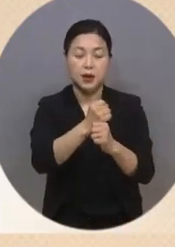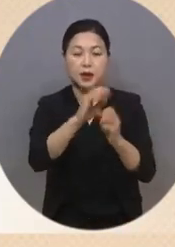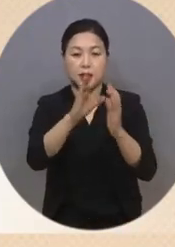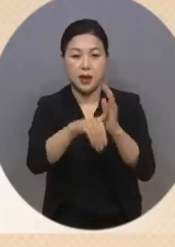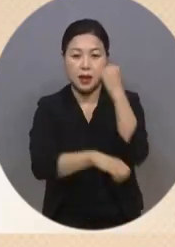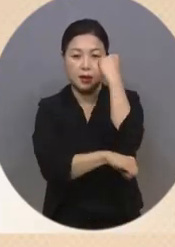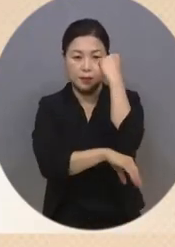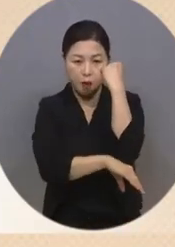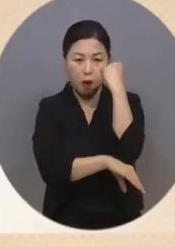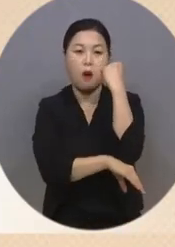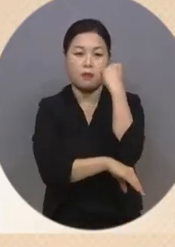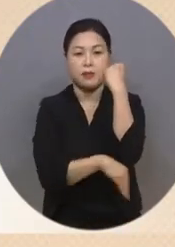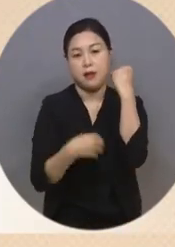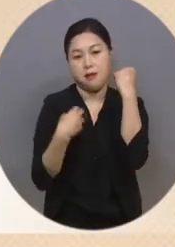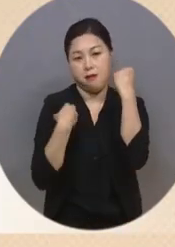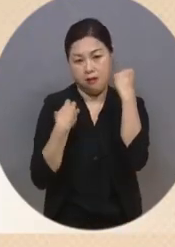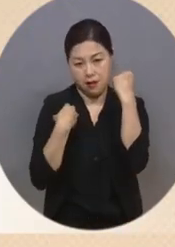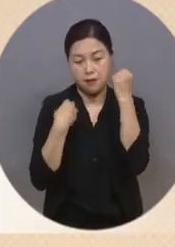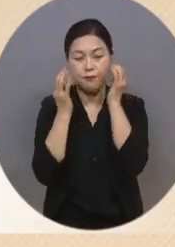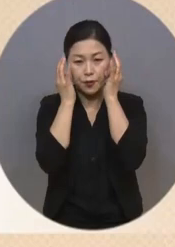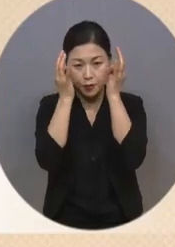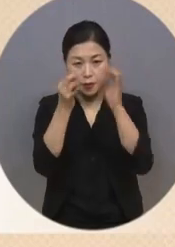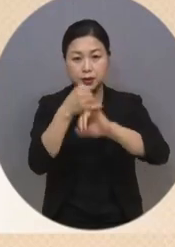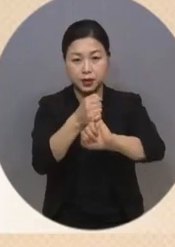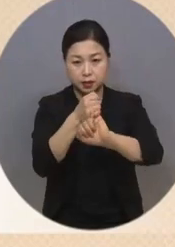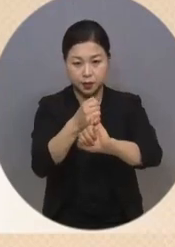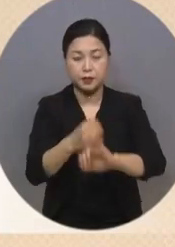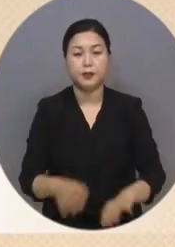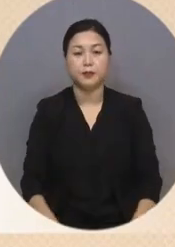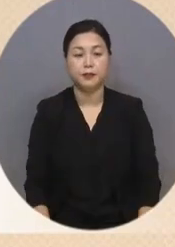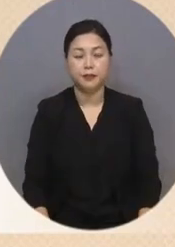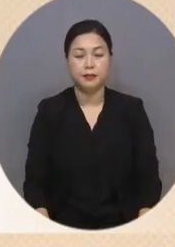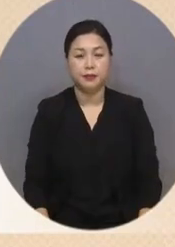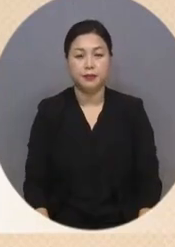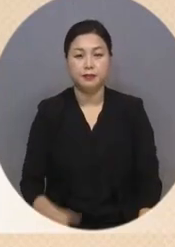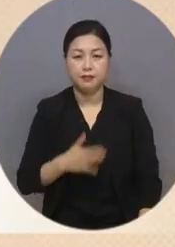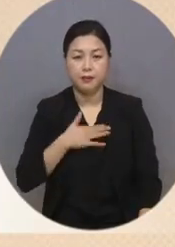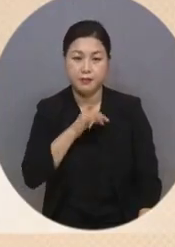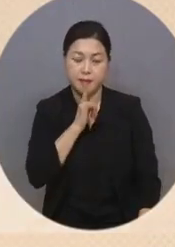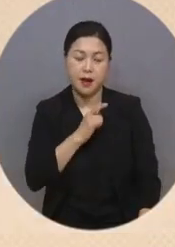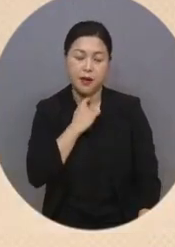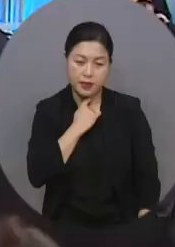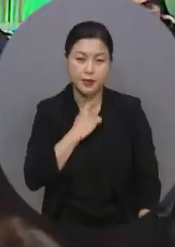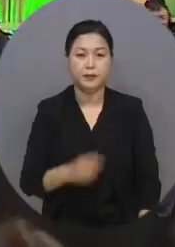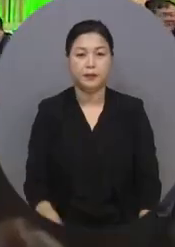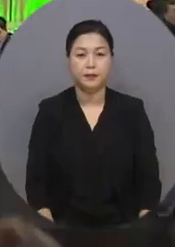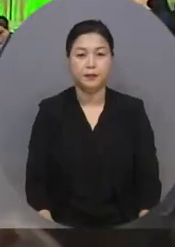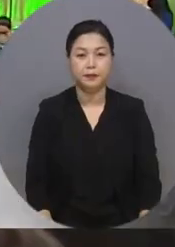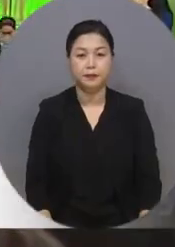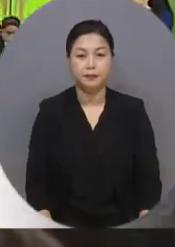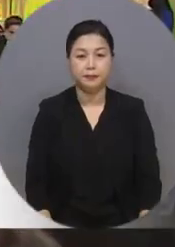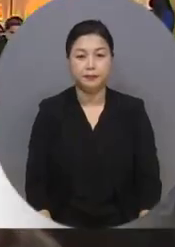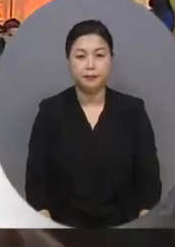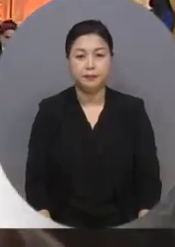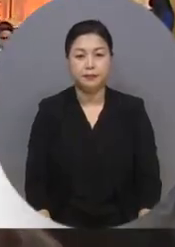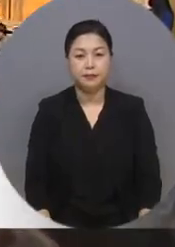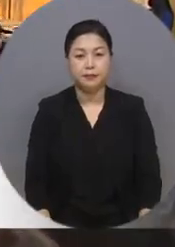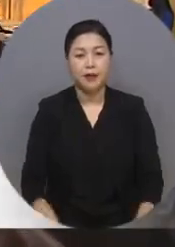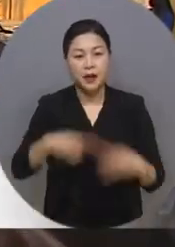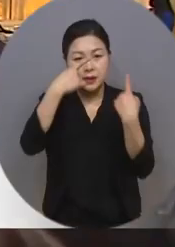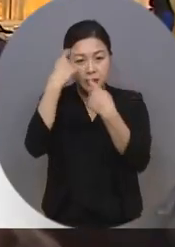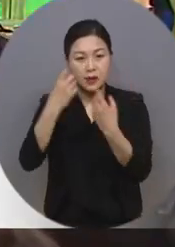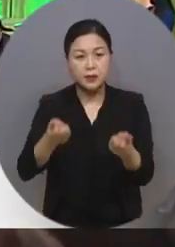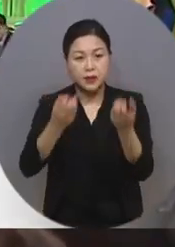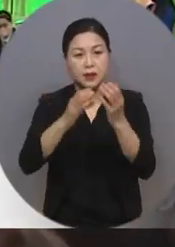세상을 만드는 미랄이 되도록 최선을 다하겠다라고 답사를 해드리겠습니다. 기념식 현장에서는